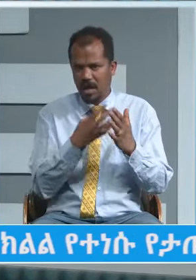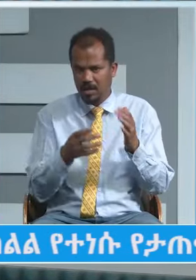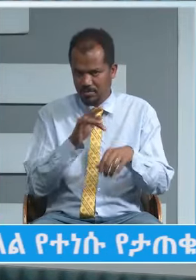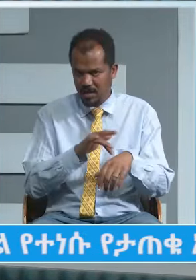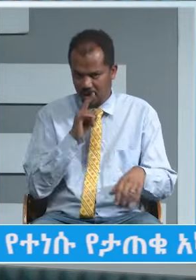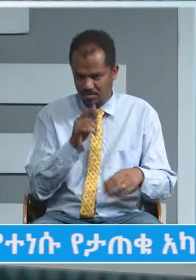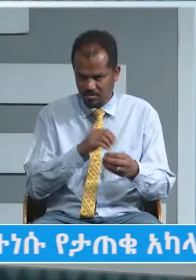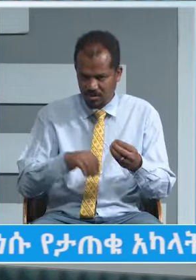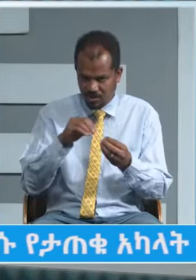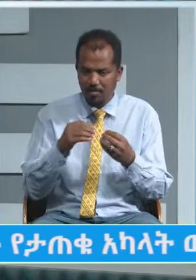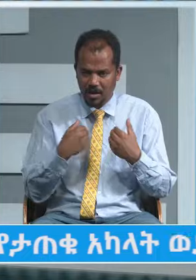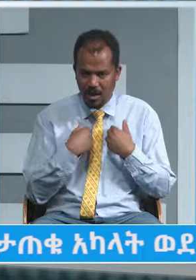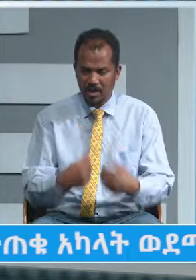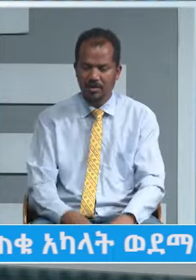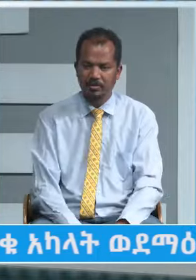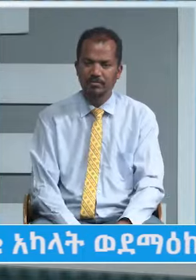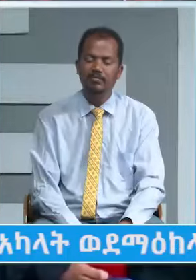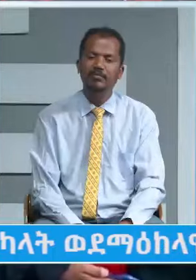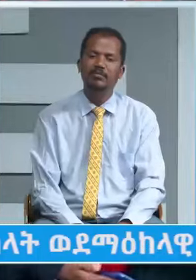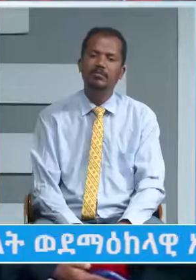ግብር ላይ ነው። ተጨማሪ አለን።